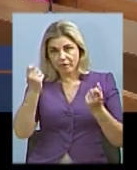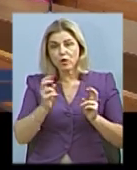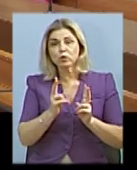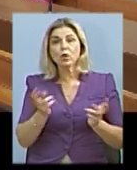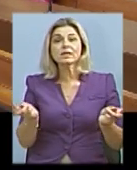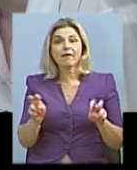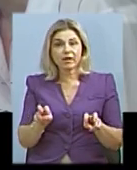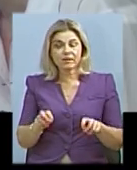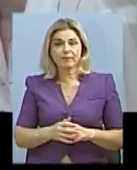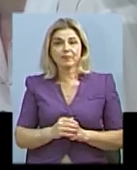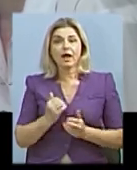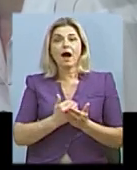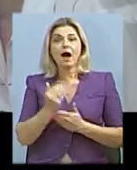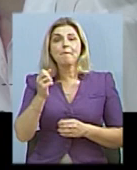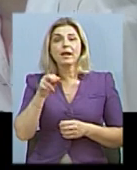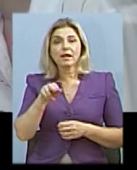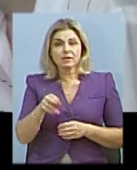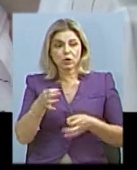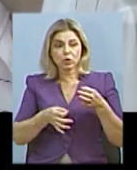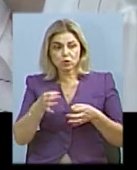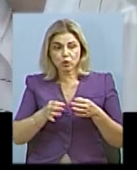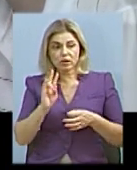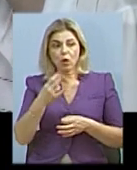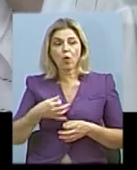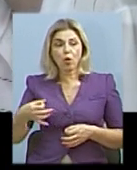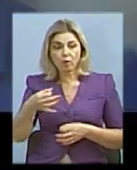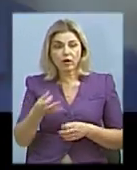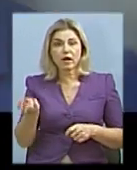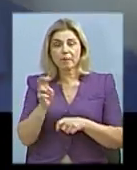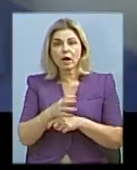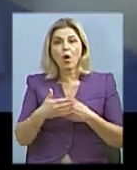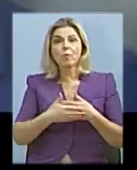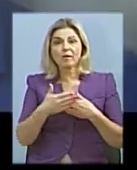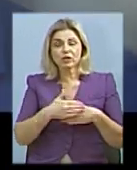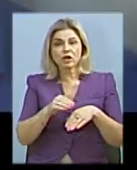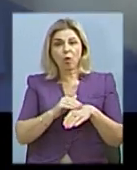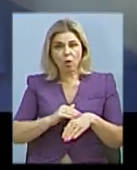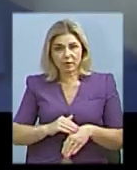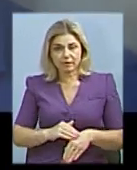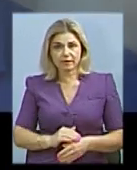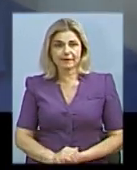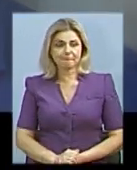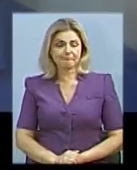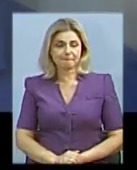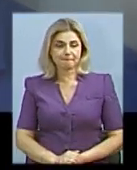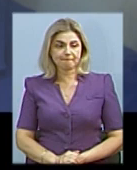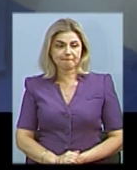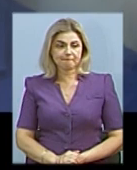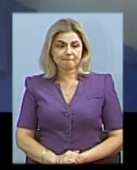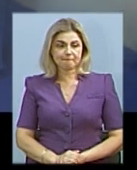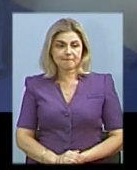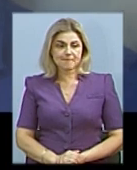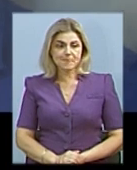суд Миколаївської області доставлений конвоєм обвинувачених Долженков та Мінфьода та з'явилась перекладач Денисенко Тетяна